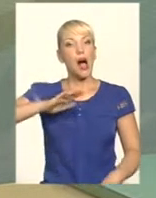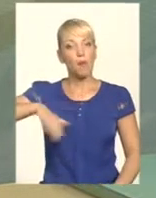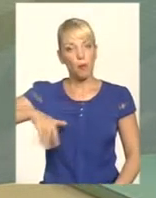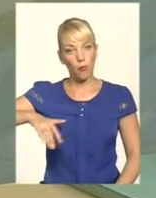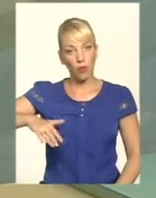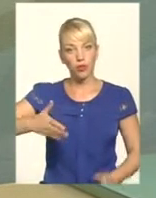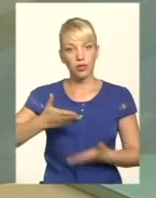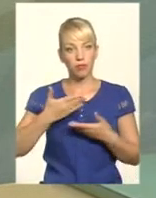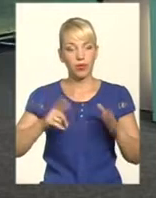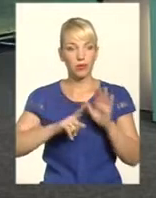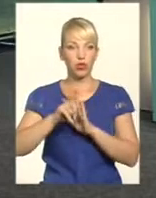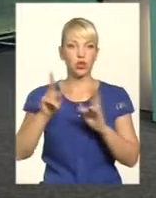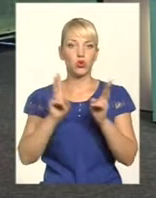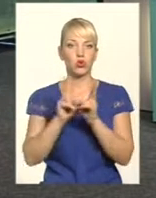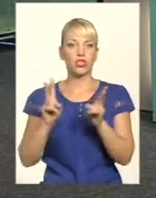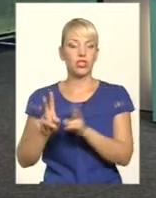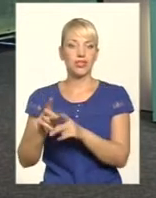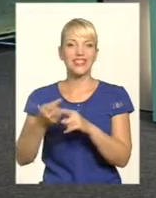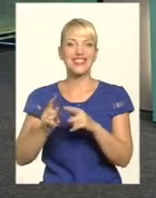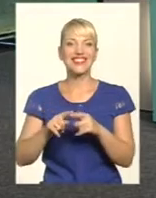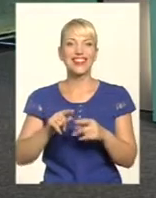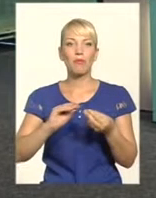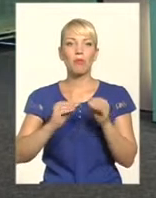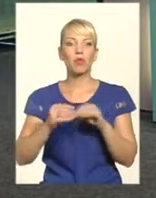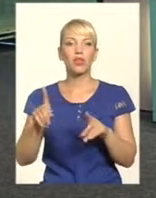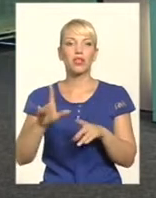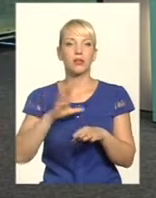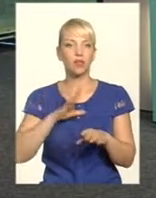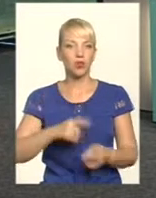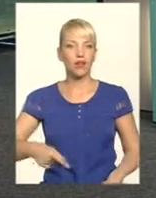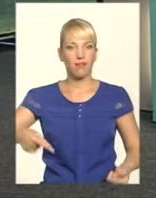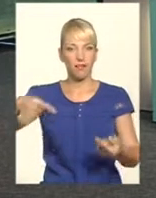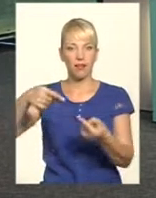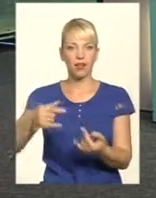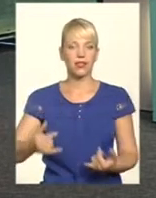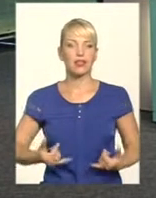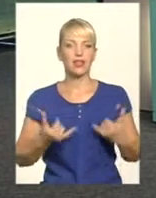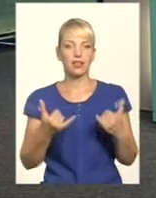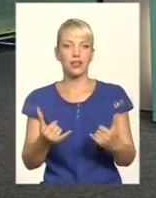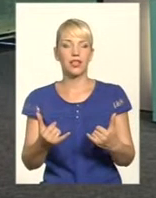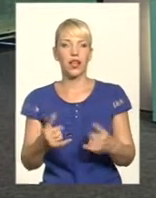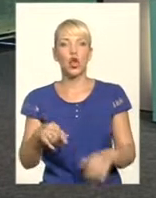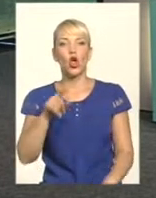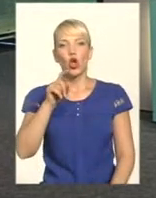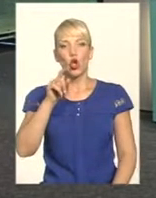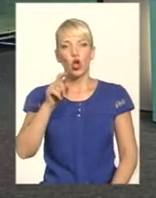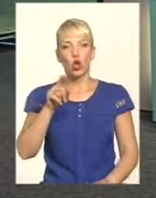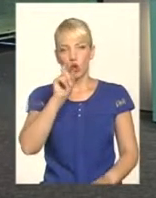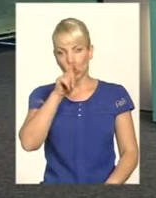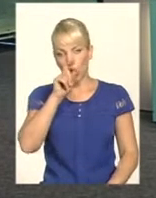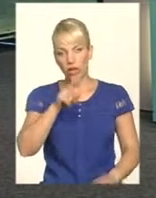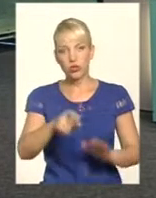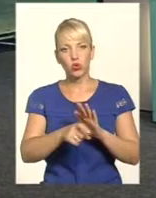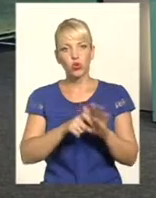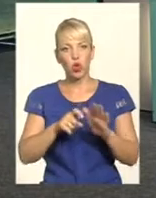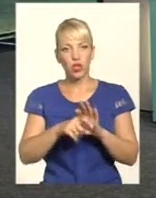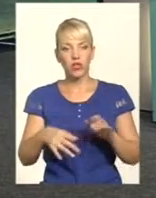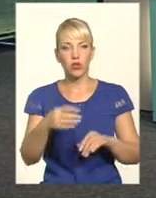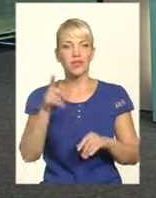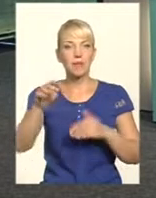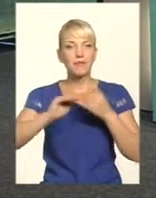почали стикатися з тими проблемами, які вже характерні були для конкретно для Донецької, Луганської області, тому що там більш